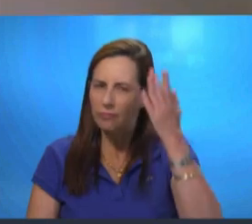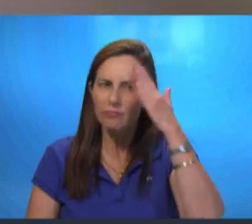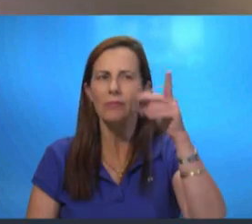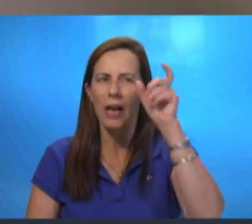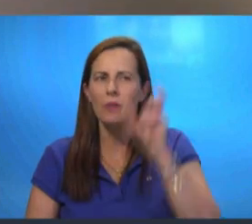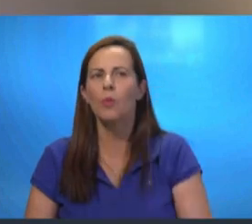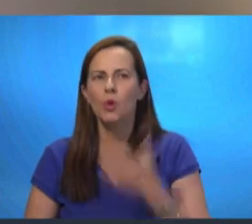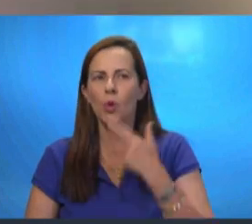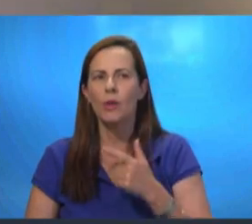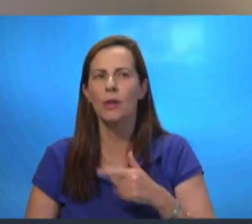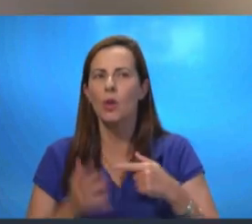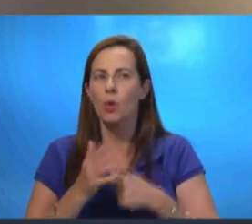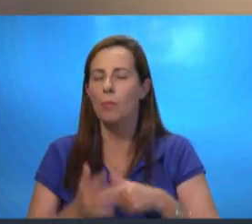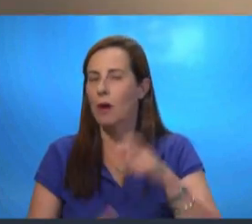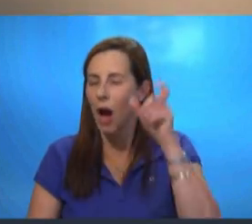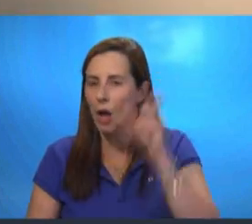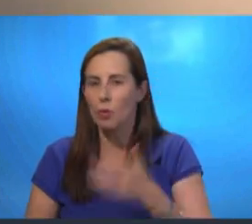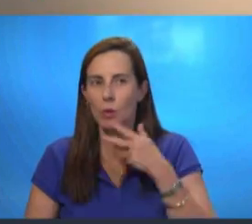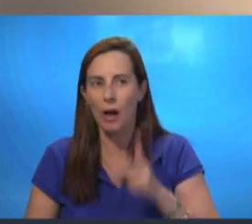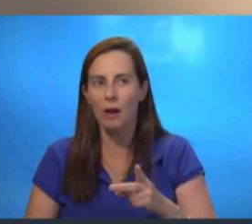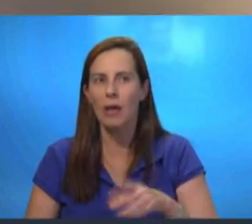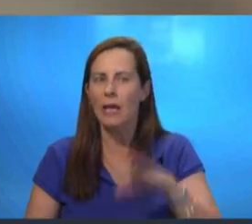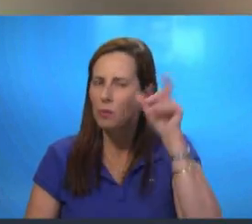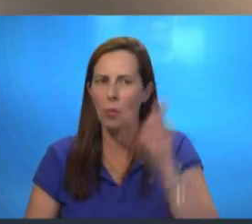مثلا تلقاها شخصية جدا عادية يعني ما